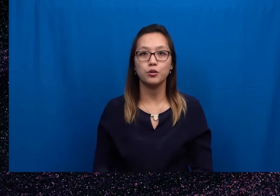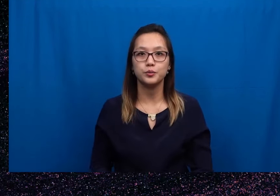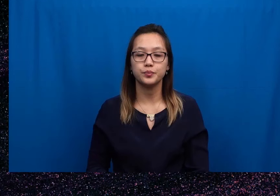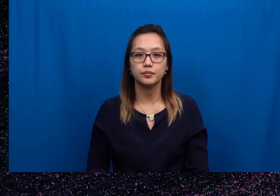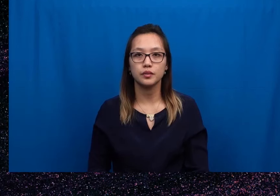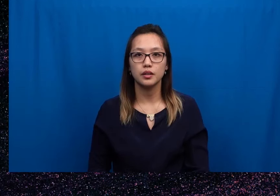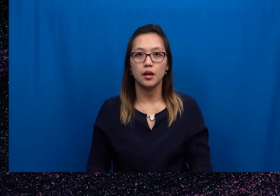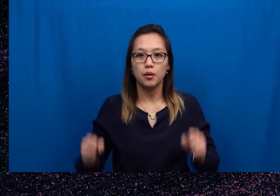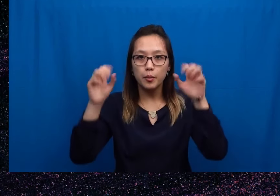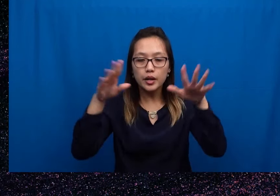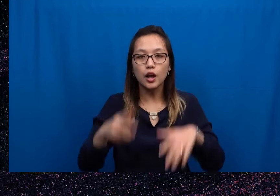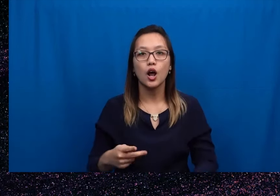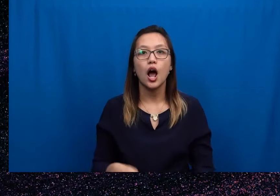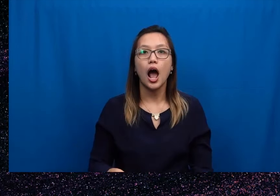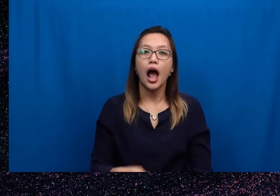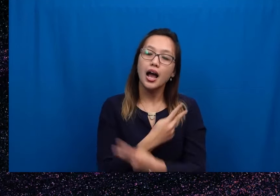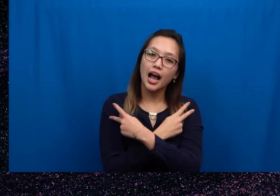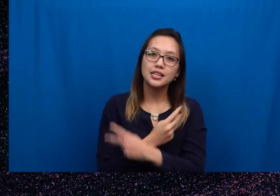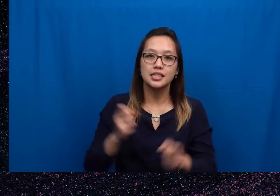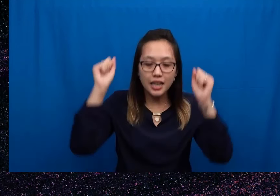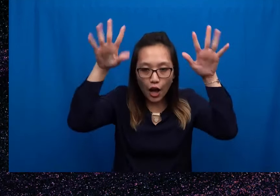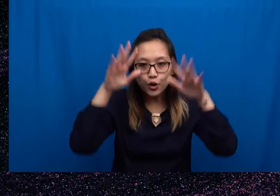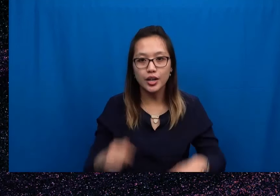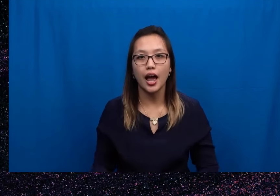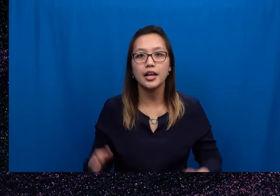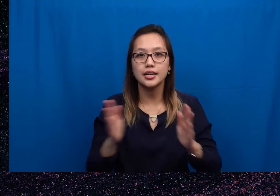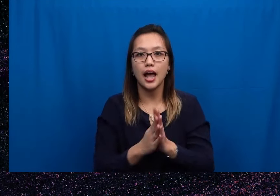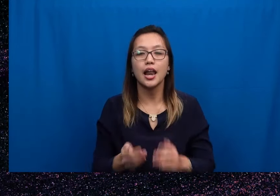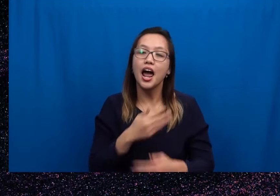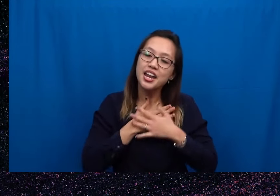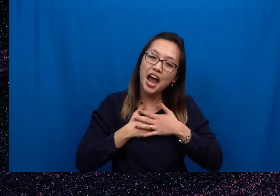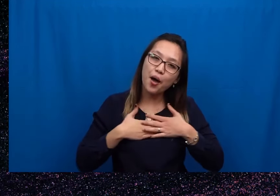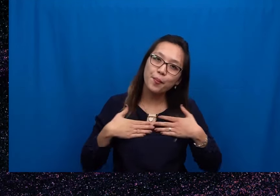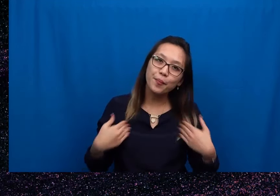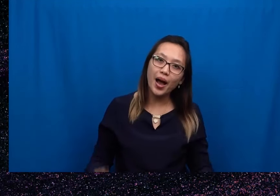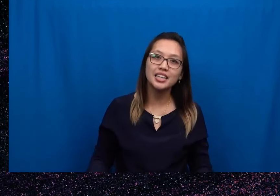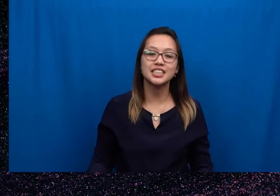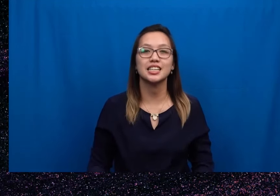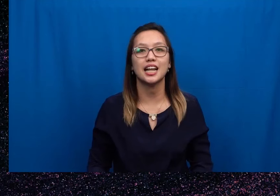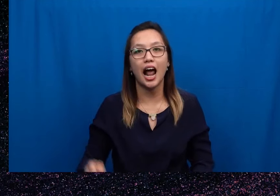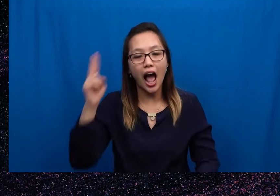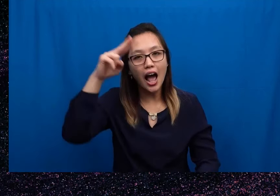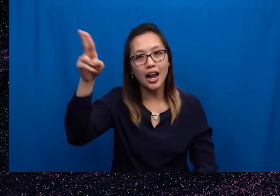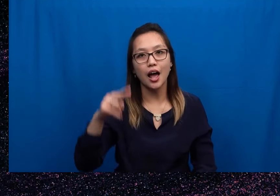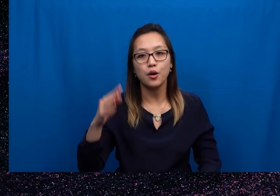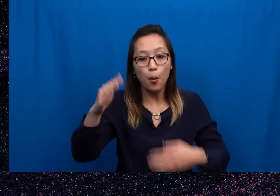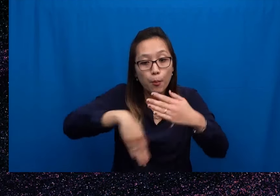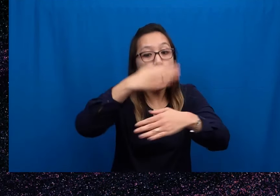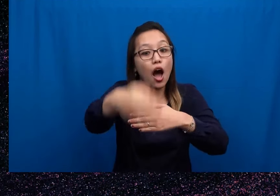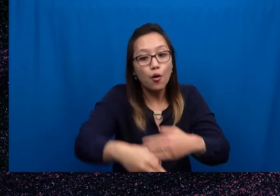karunia. Biarlah damai sejahtera Allah yang melampaui segala akal